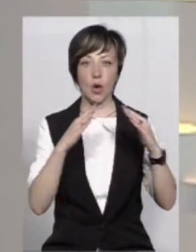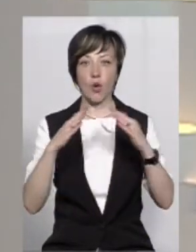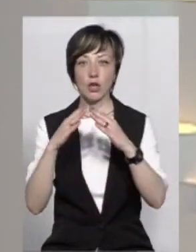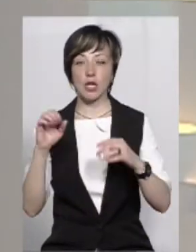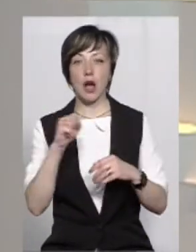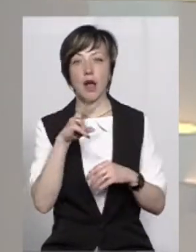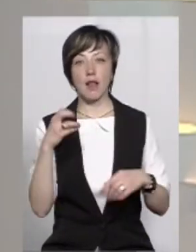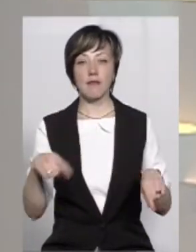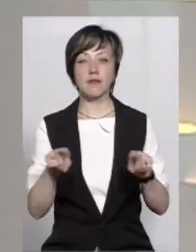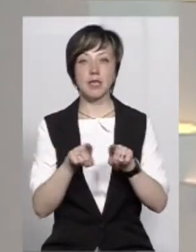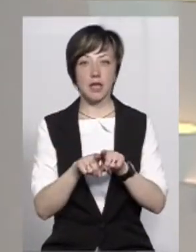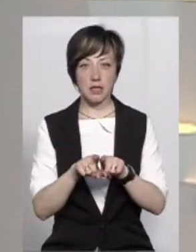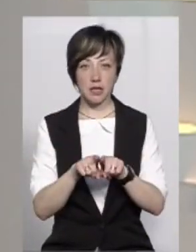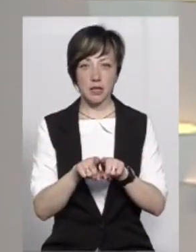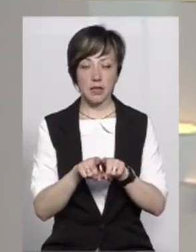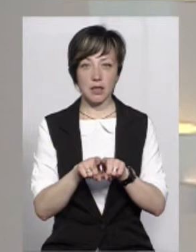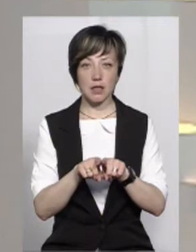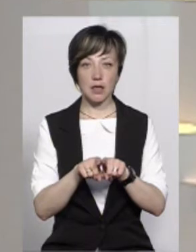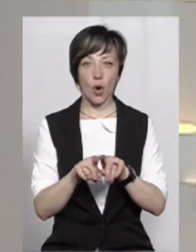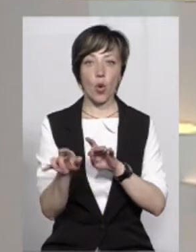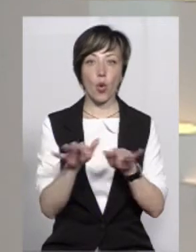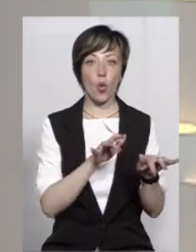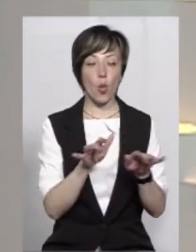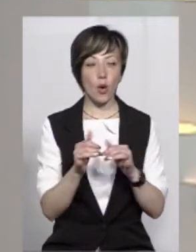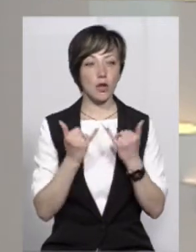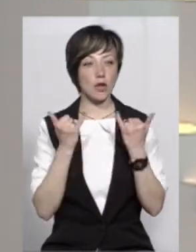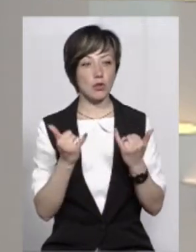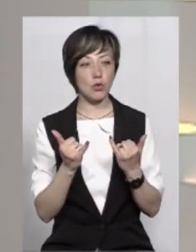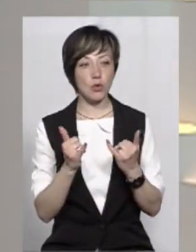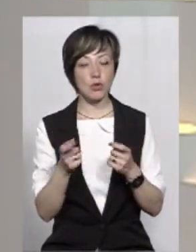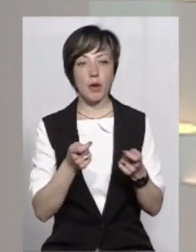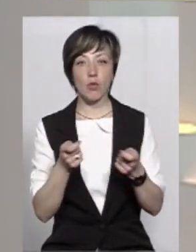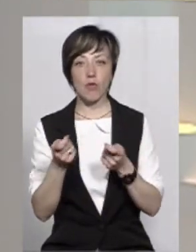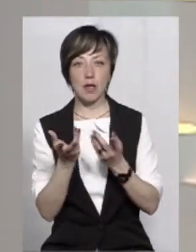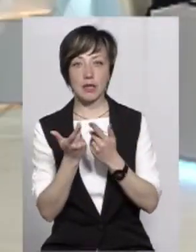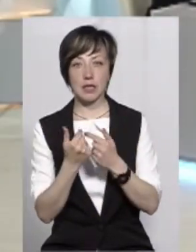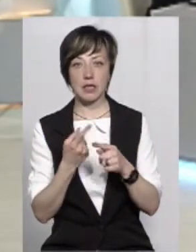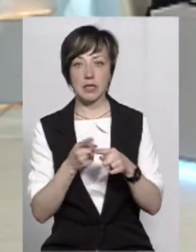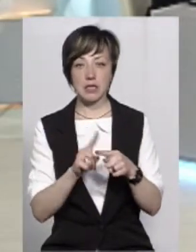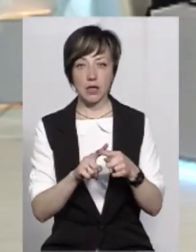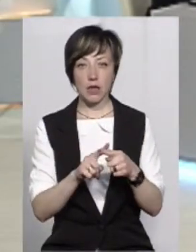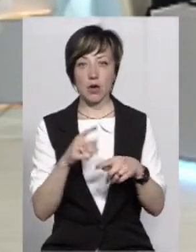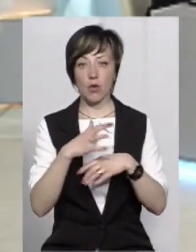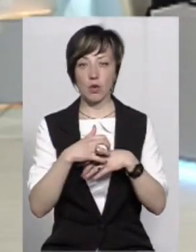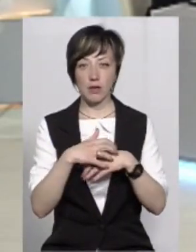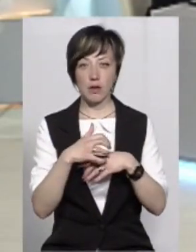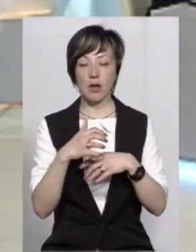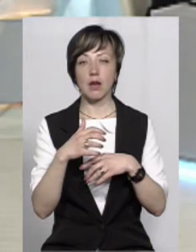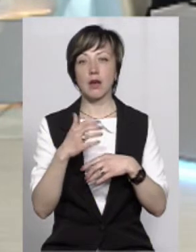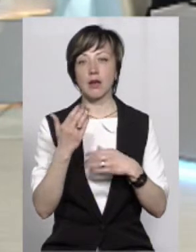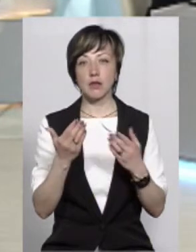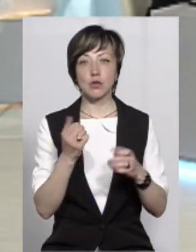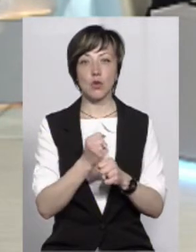горищах. Але все-таки крок для того, щоб регулювати кількість цих котів